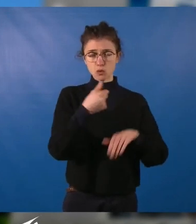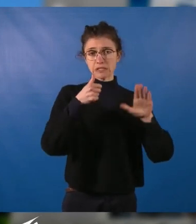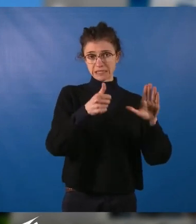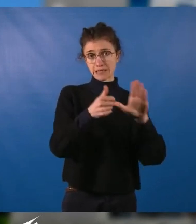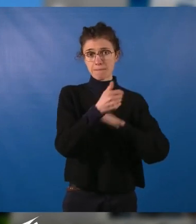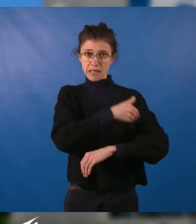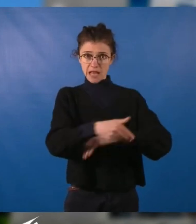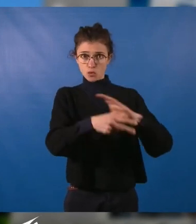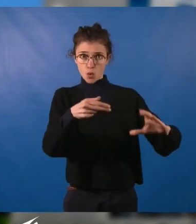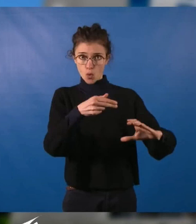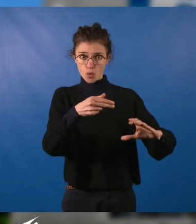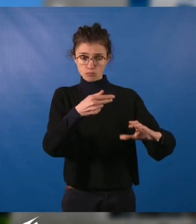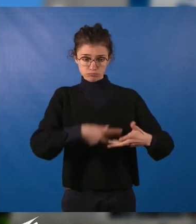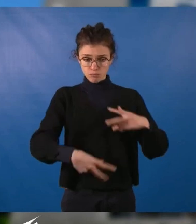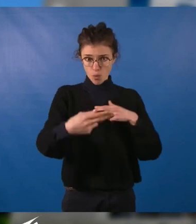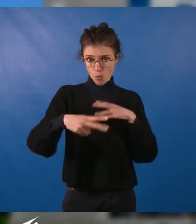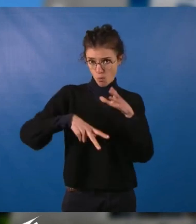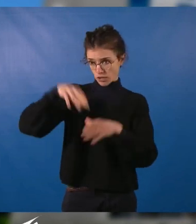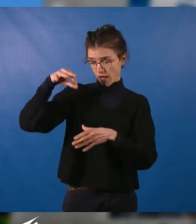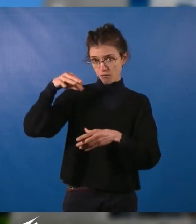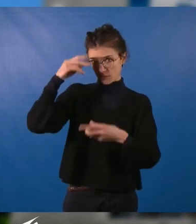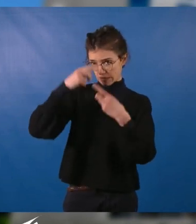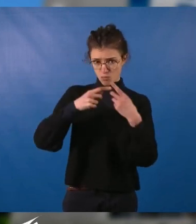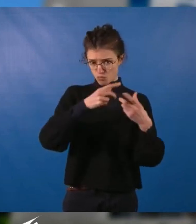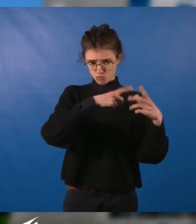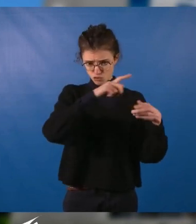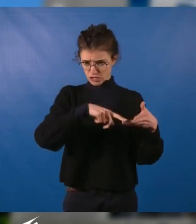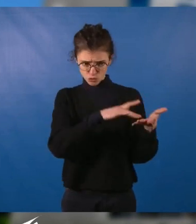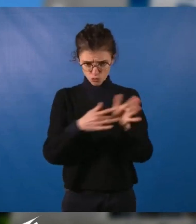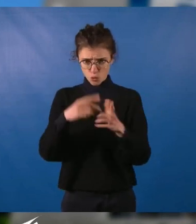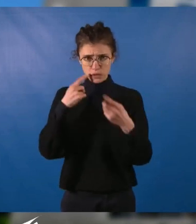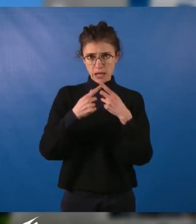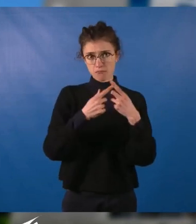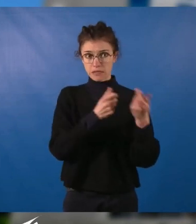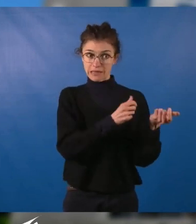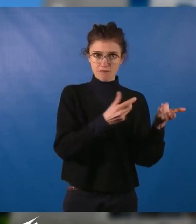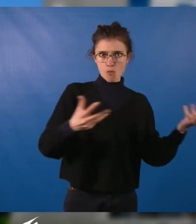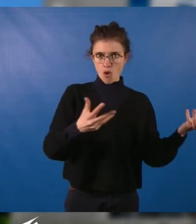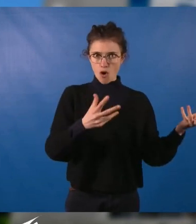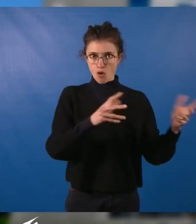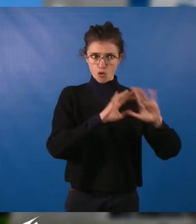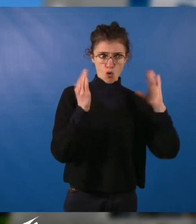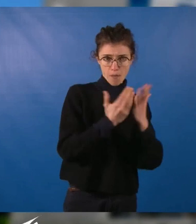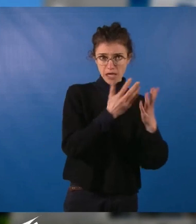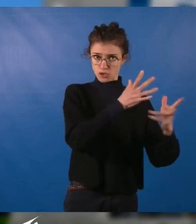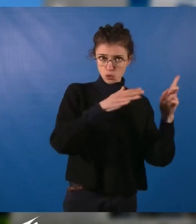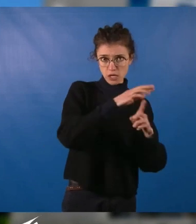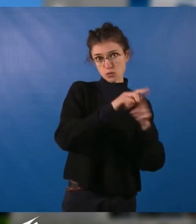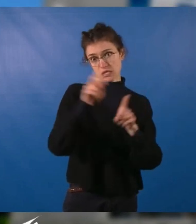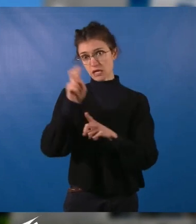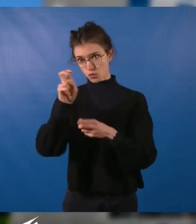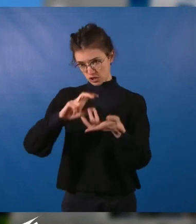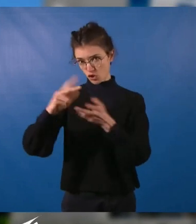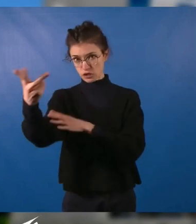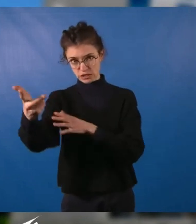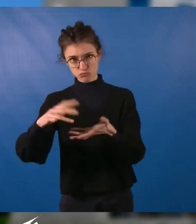tout budget confondu, pour répondre à nos objectifs de développement global, social et réussir notre transition écologique. Malgré